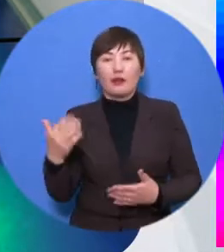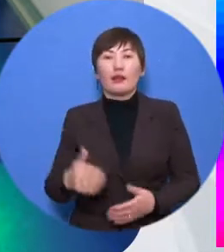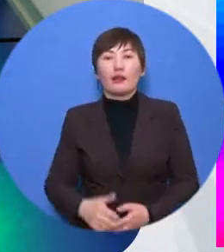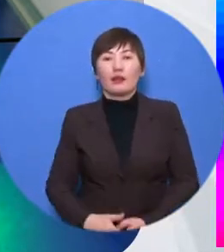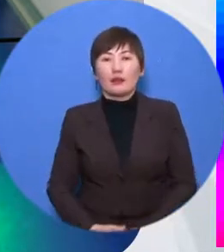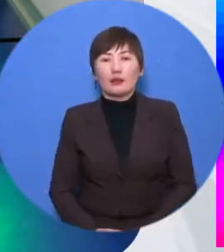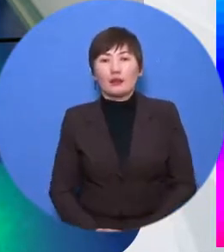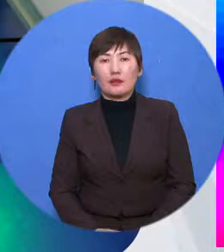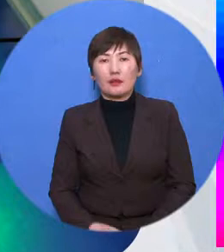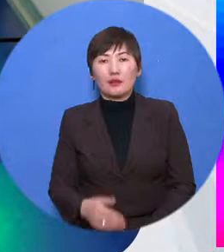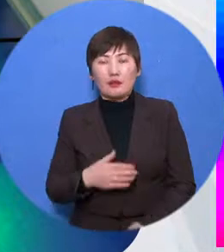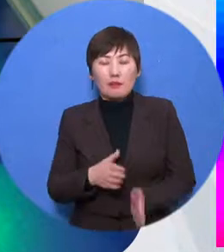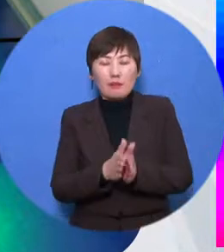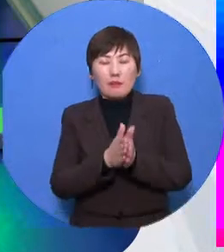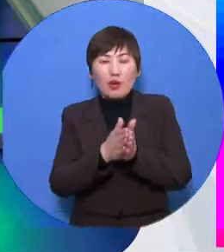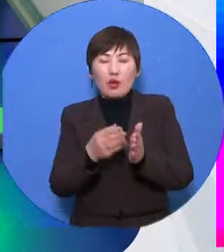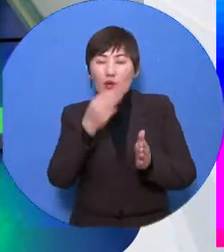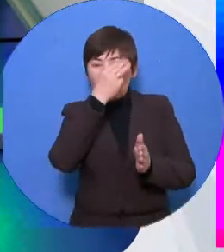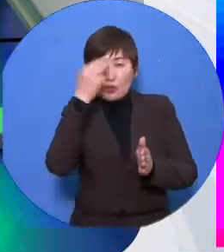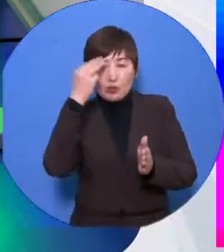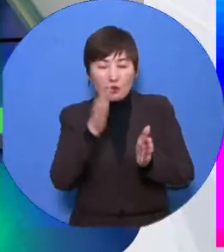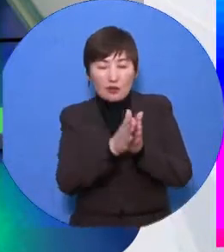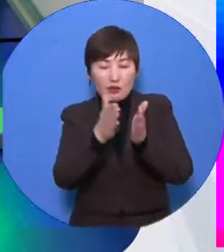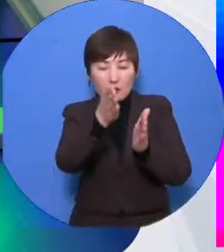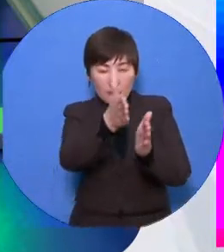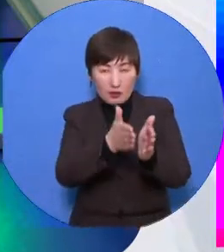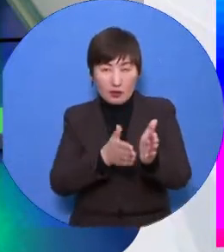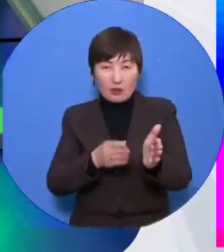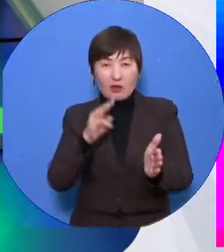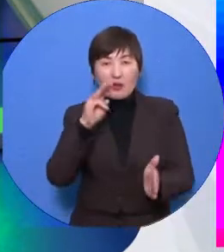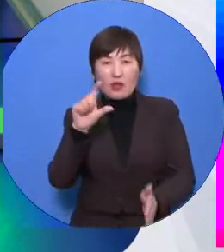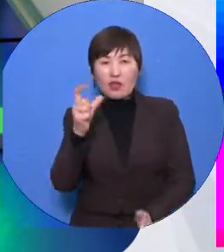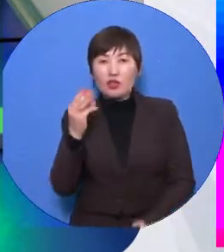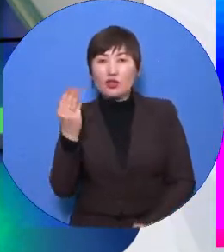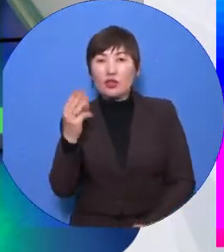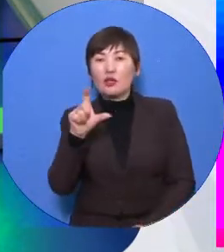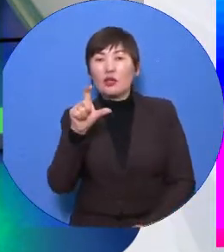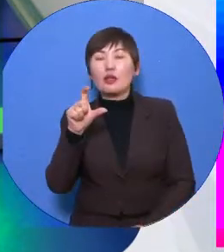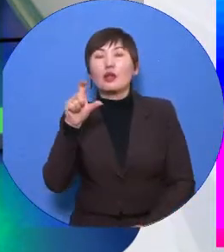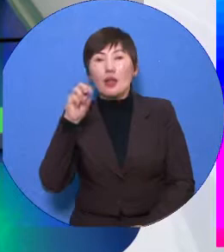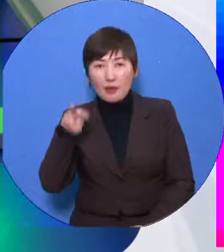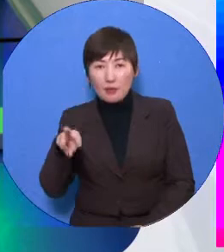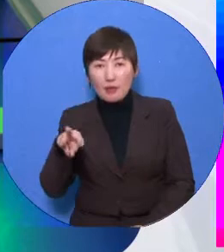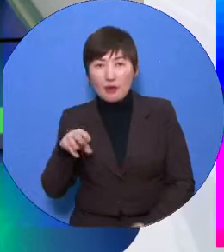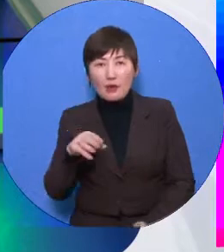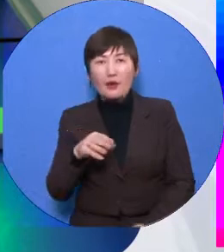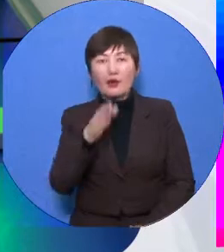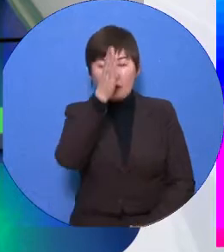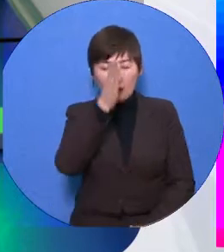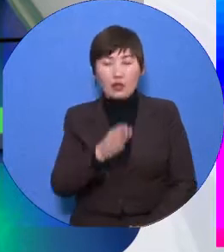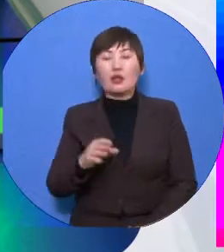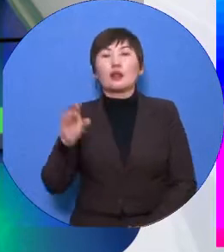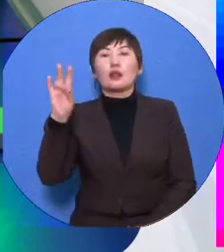түрүүний туршилтын бидний тэгш хэм гэж нэрлээд байсан толины гадаргуутай 90 градус өнцөг үүсгэсэн энэ хэрчмийг нормал гэж